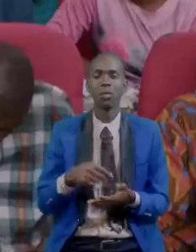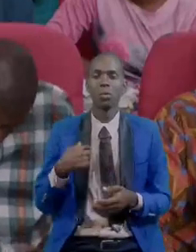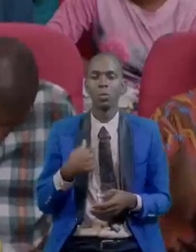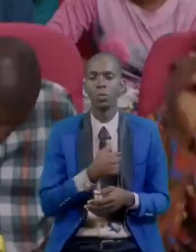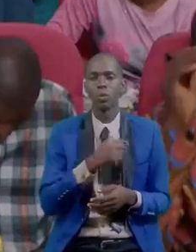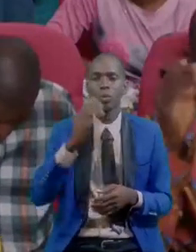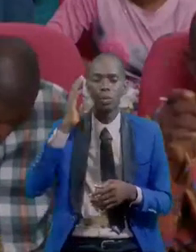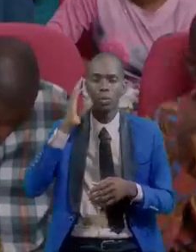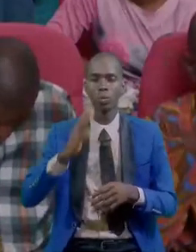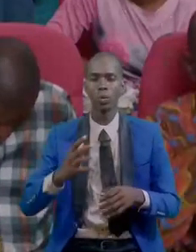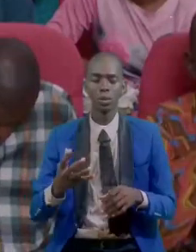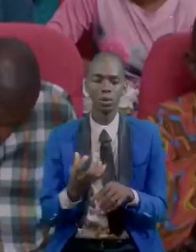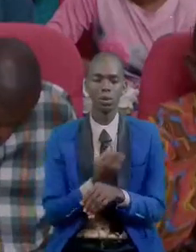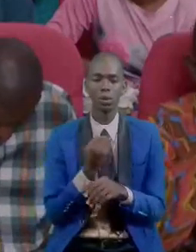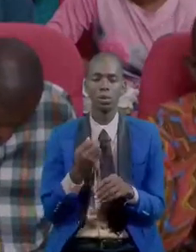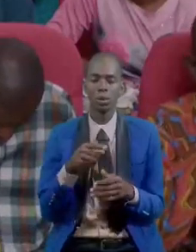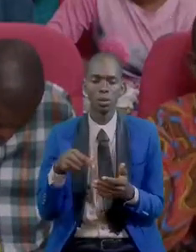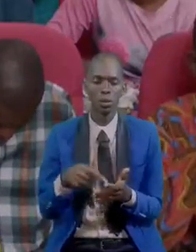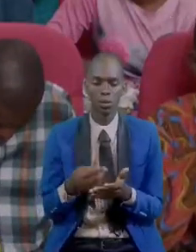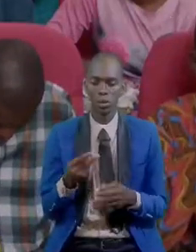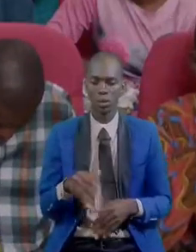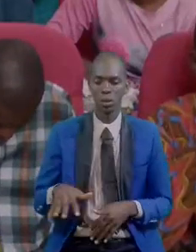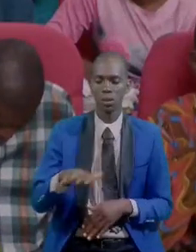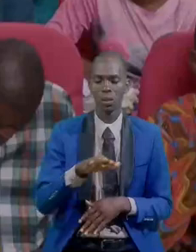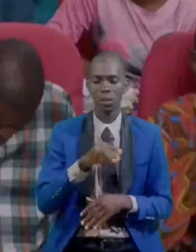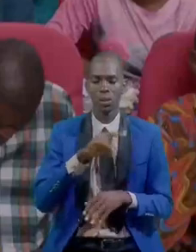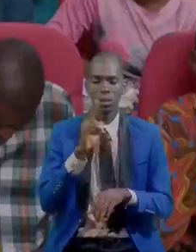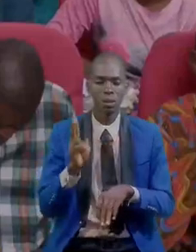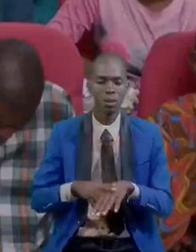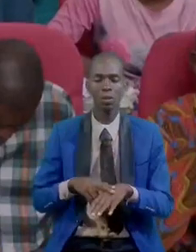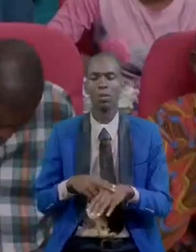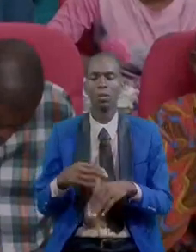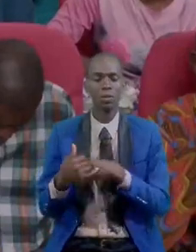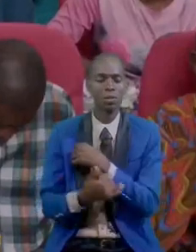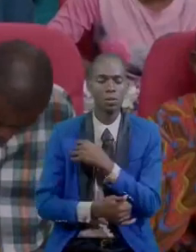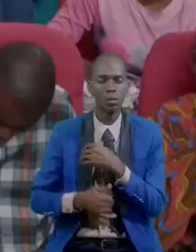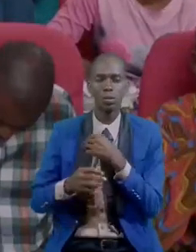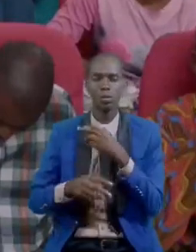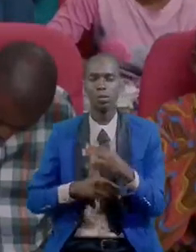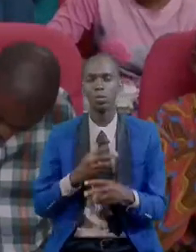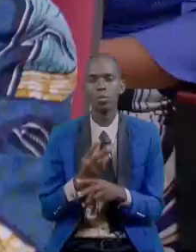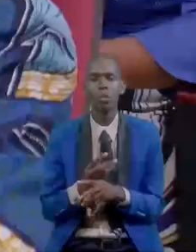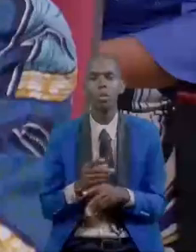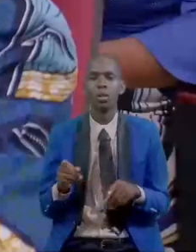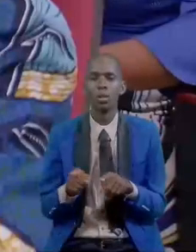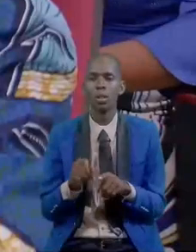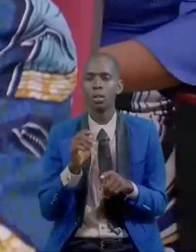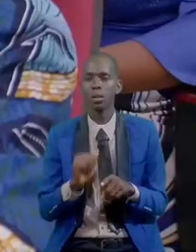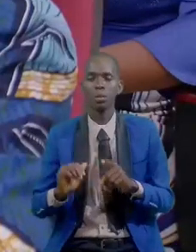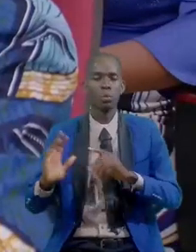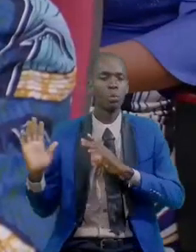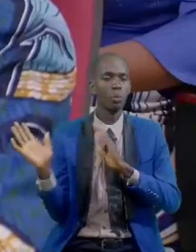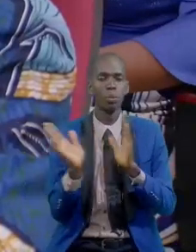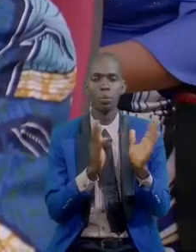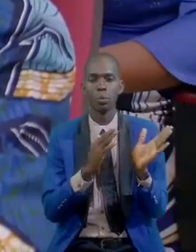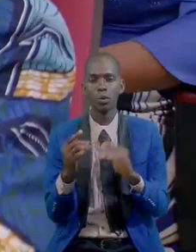Nous allons posséder ce pays, cette nation, ce continent. comme une tempête. Nous serons